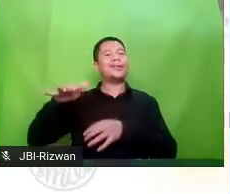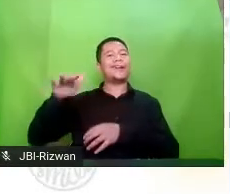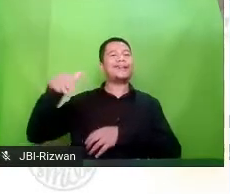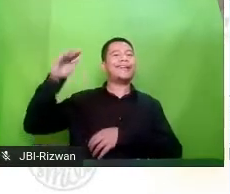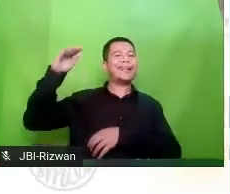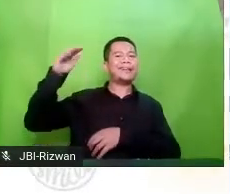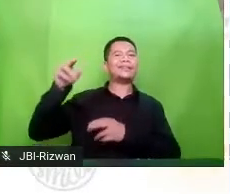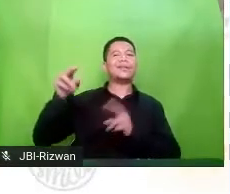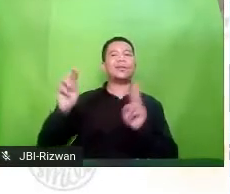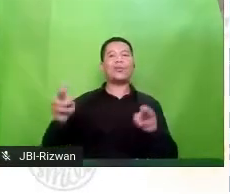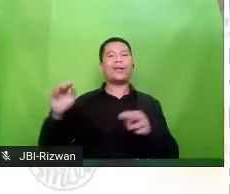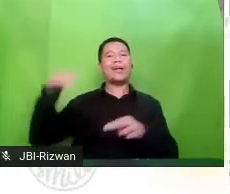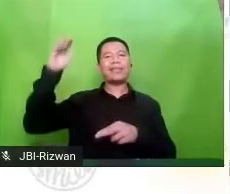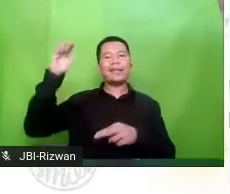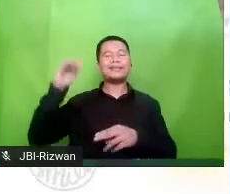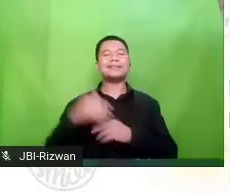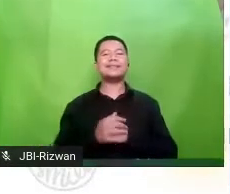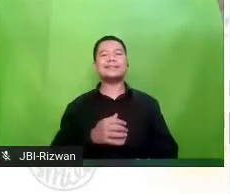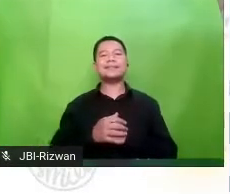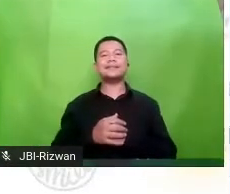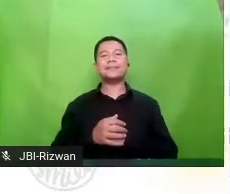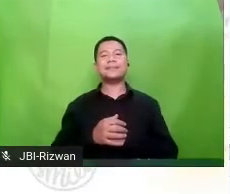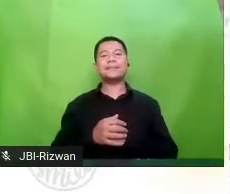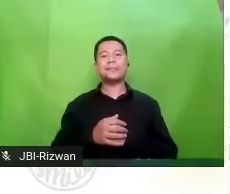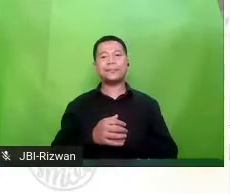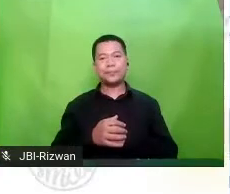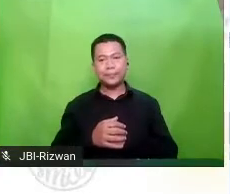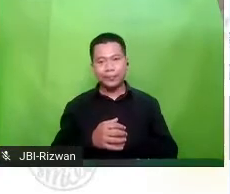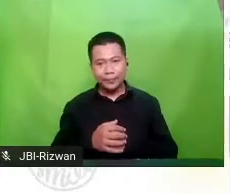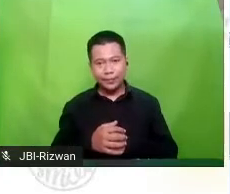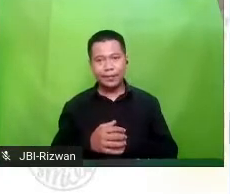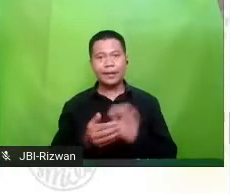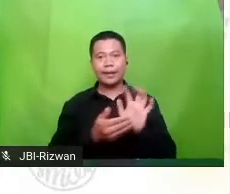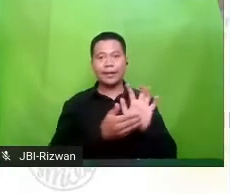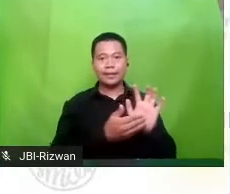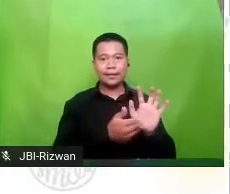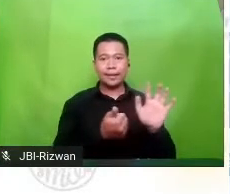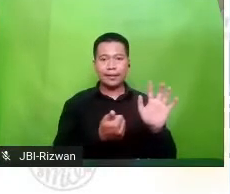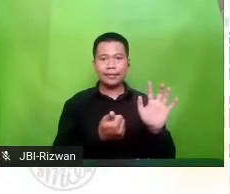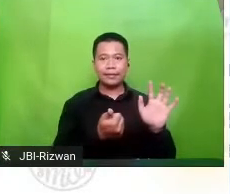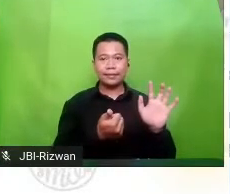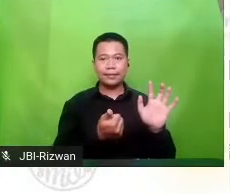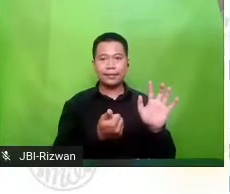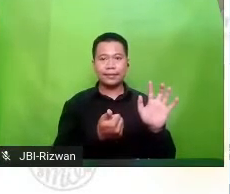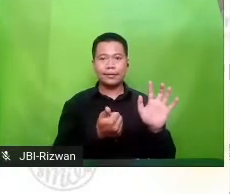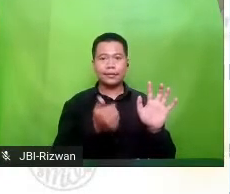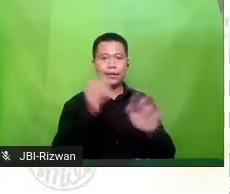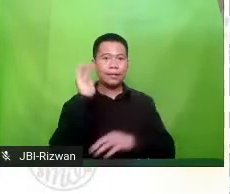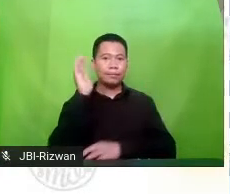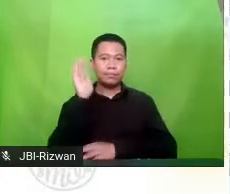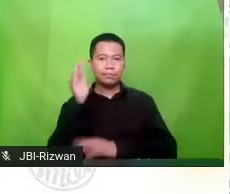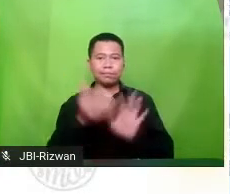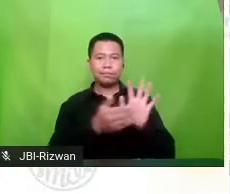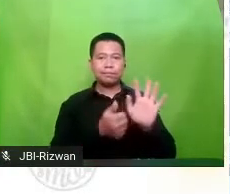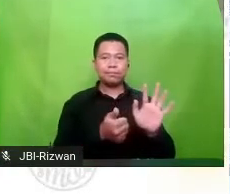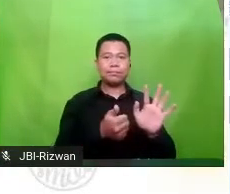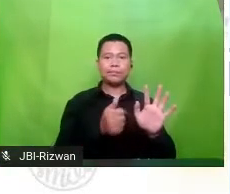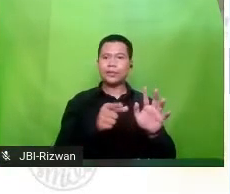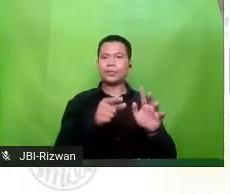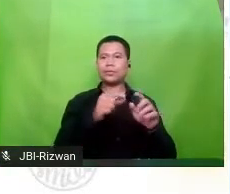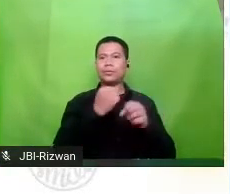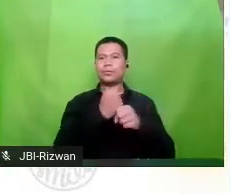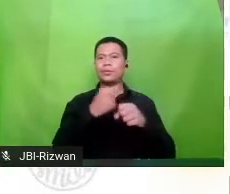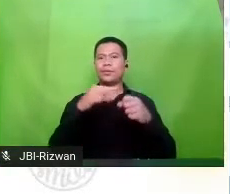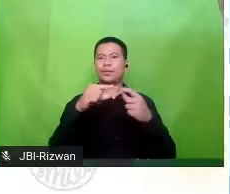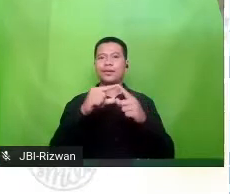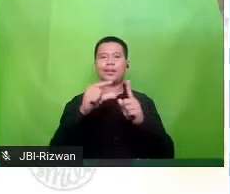normal, ya, kita lihat di slide berikutnya ya, bergradasi juga ya. Ada yang disebut